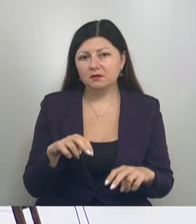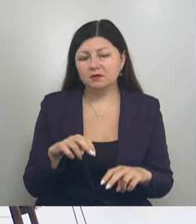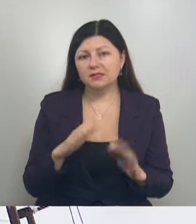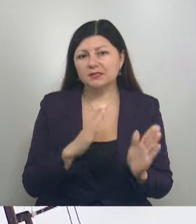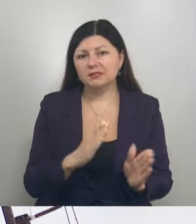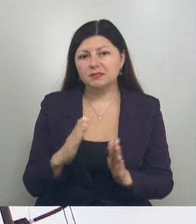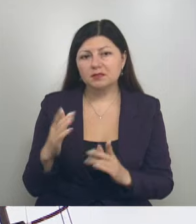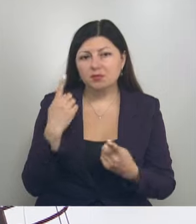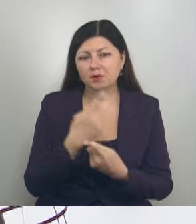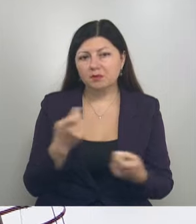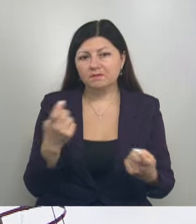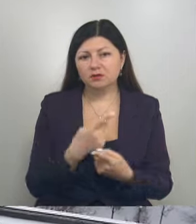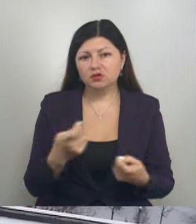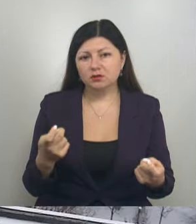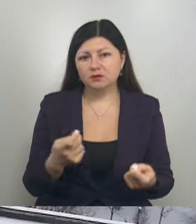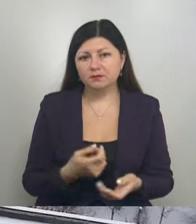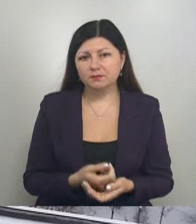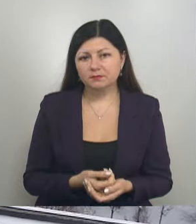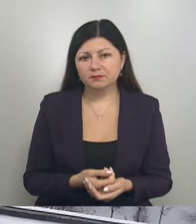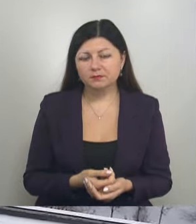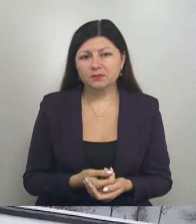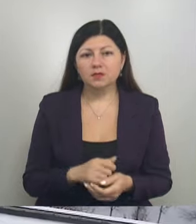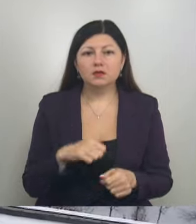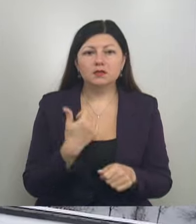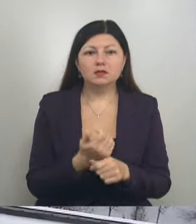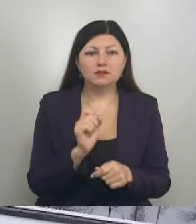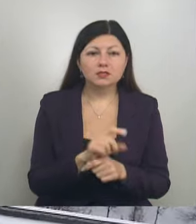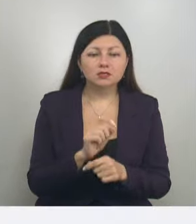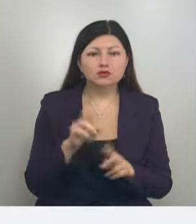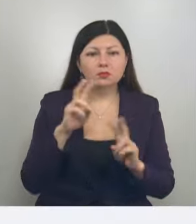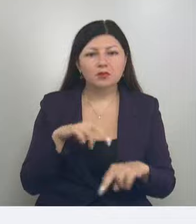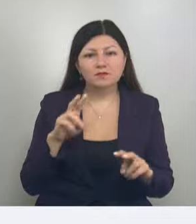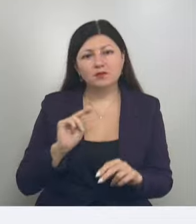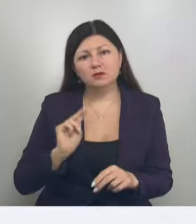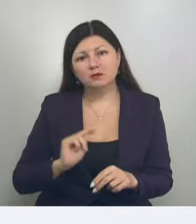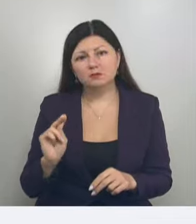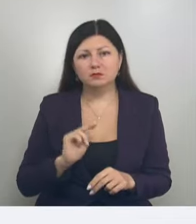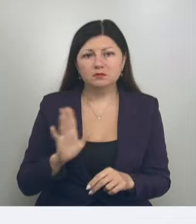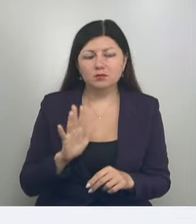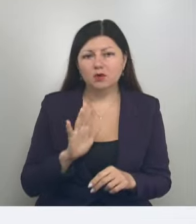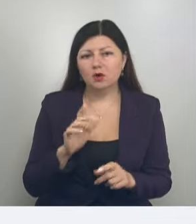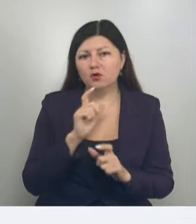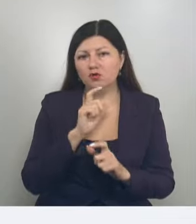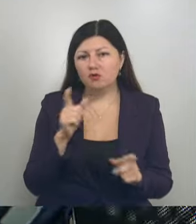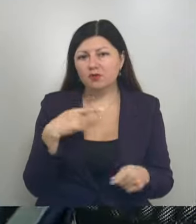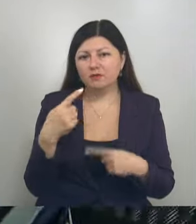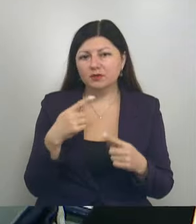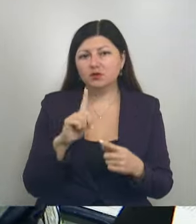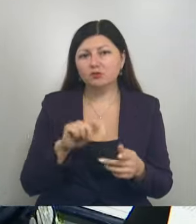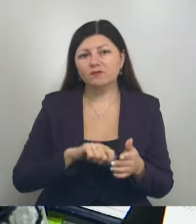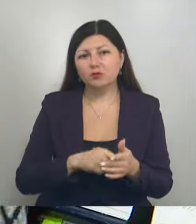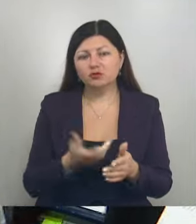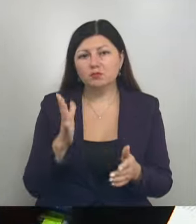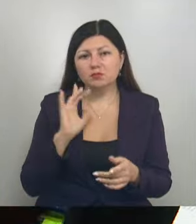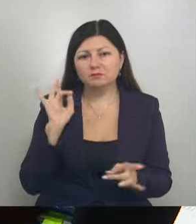системы оповещения. Главная задача – проверить работоспособность громкоговорителей, чтобы они включались и их